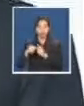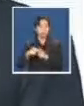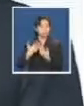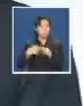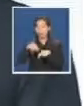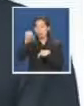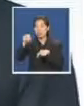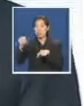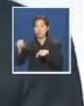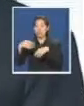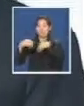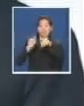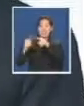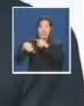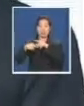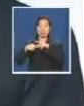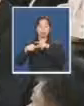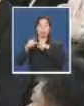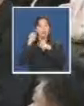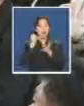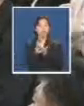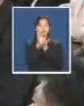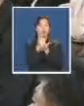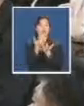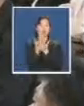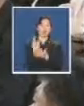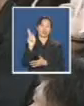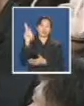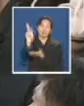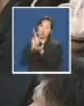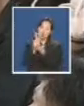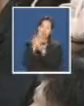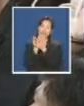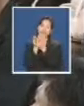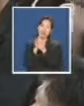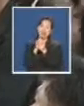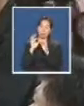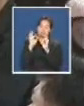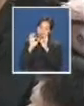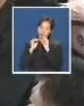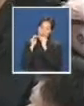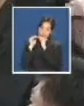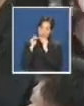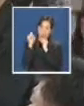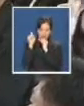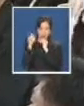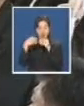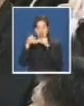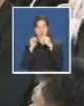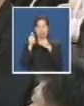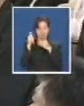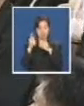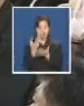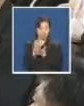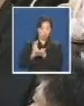กรุงเทพฯนั้นสามารถเข้าถึงแหล่งเงินทุนได้ในอัตราที่มีความเป็นธรรมมีความผ่อนปรนงบประมาณตรงนี้